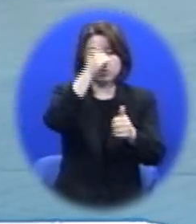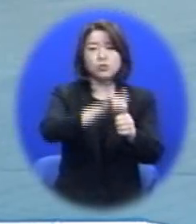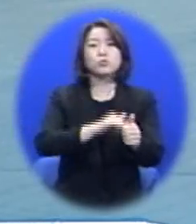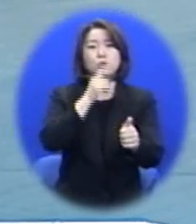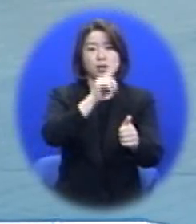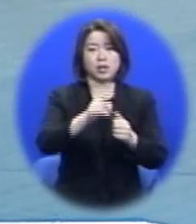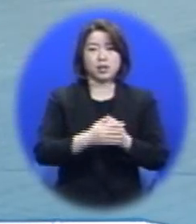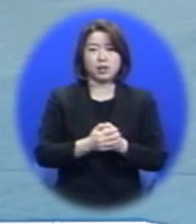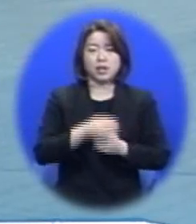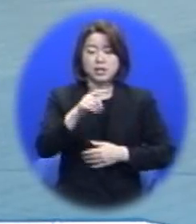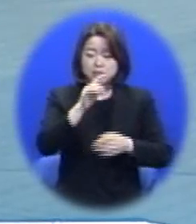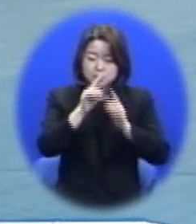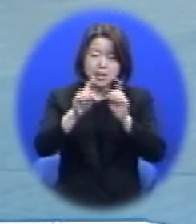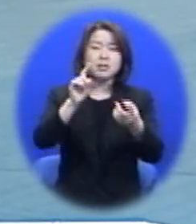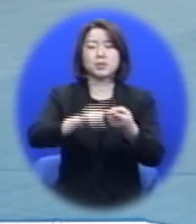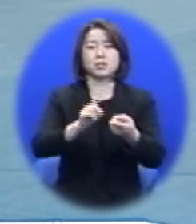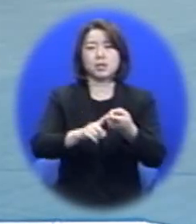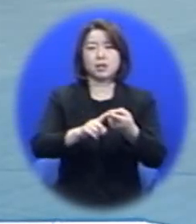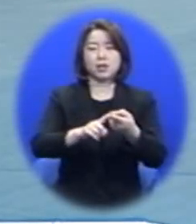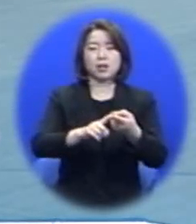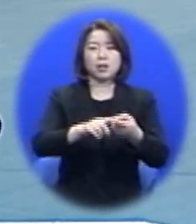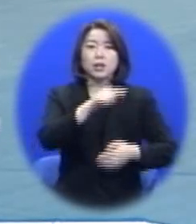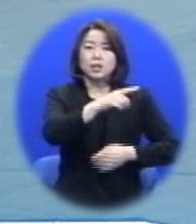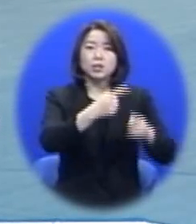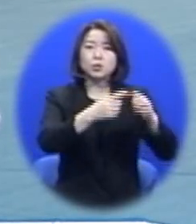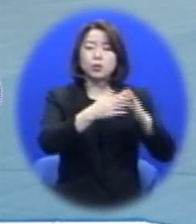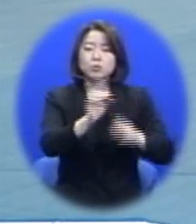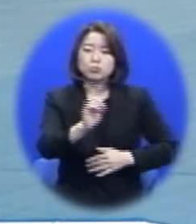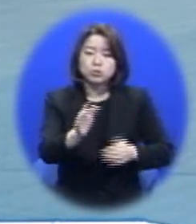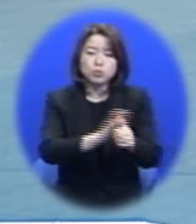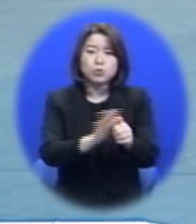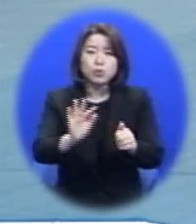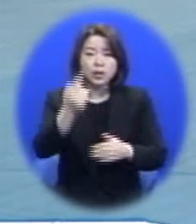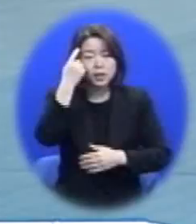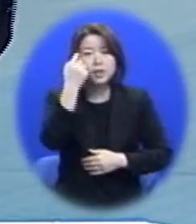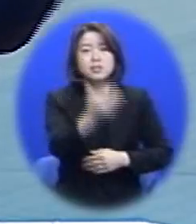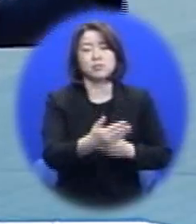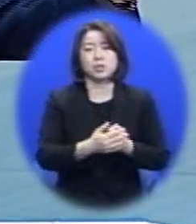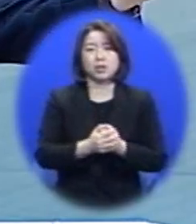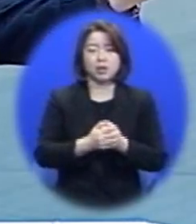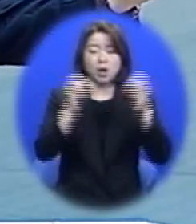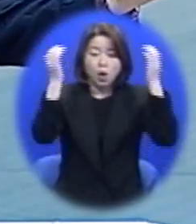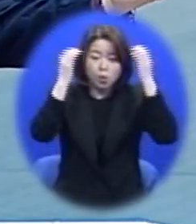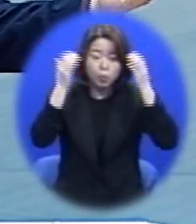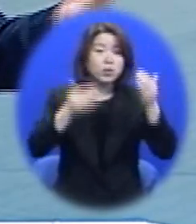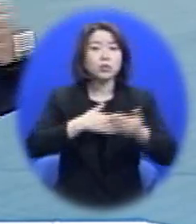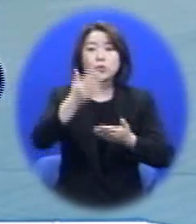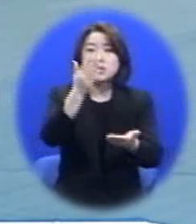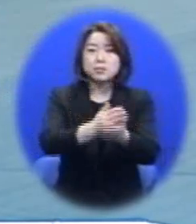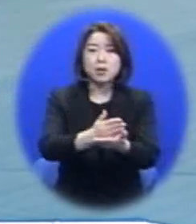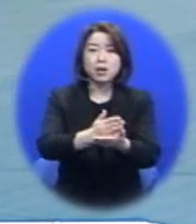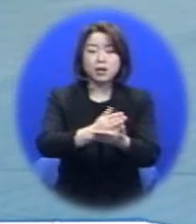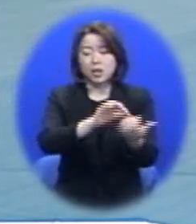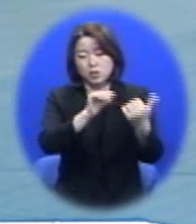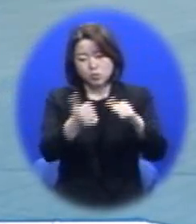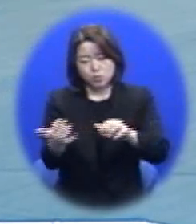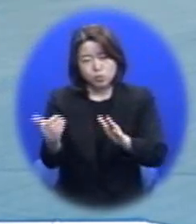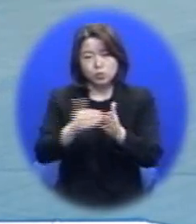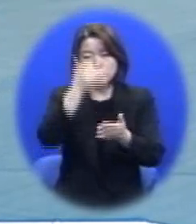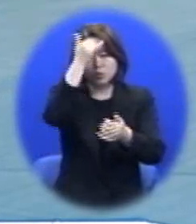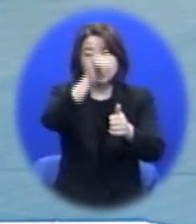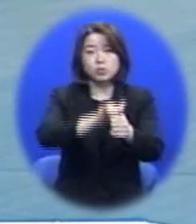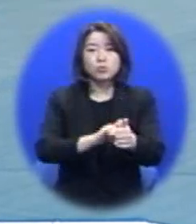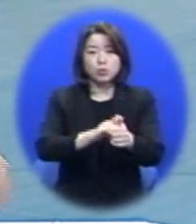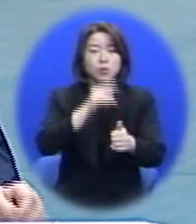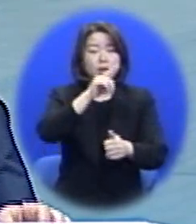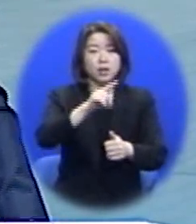그 말씀 자체가 서머나 교회에 무슨 위로가 되겠어요? 여러분, 고난을 두려워하지 마십시오. 죽도록 충성하십시오.